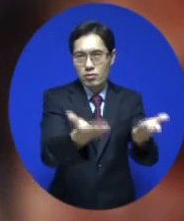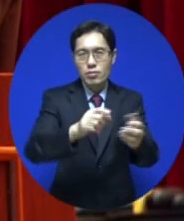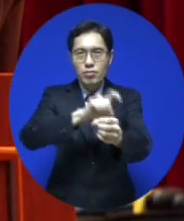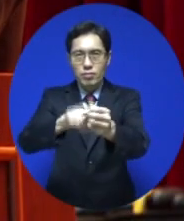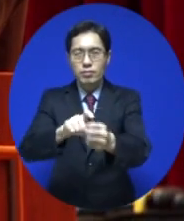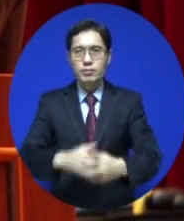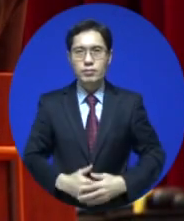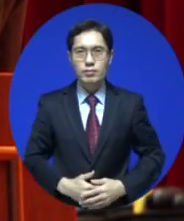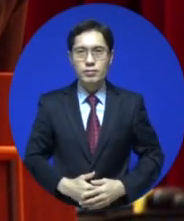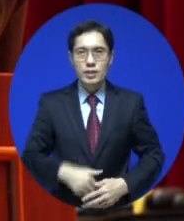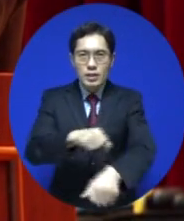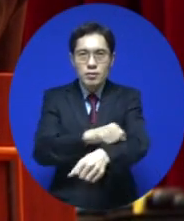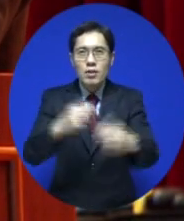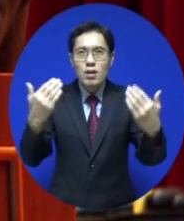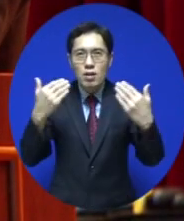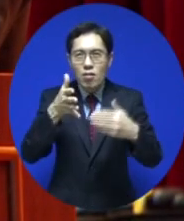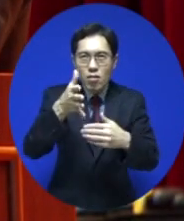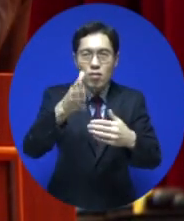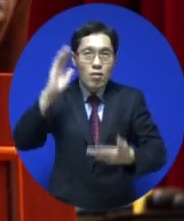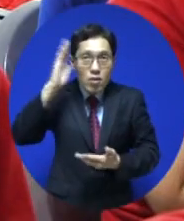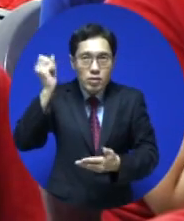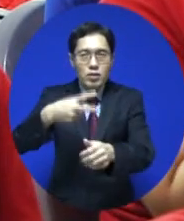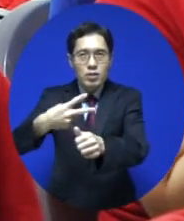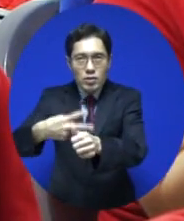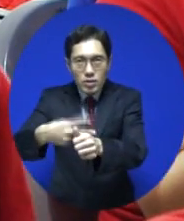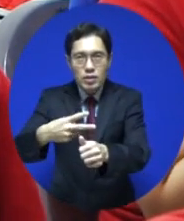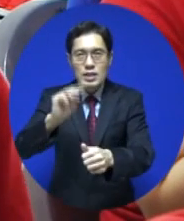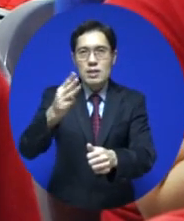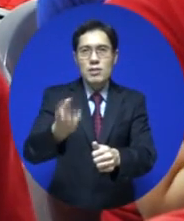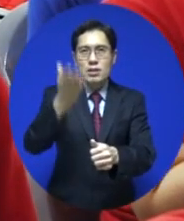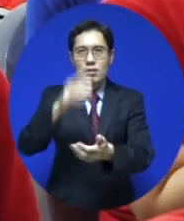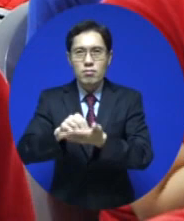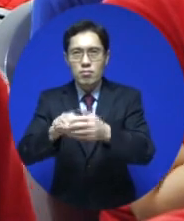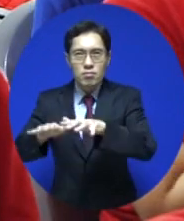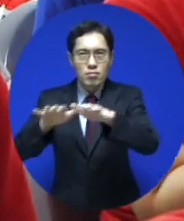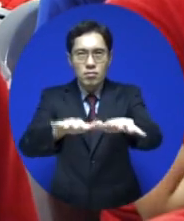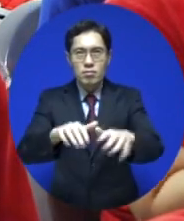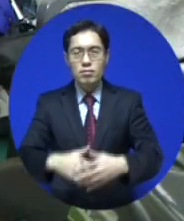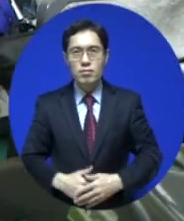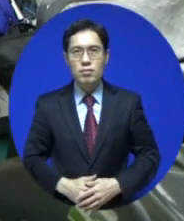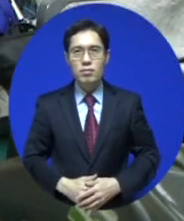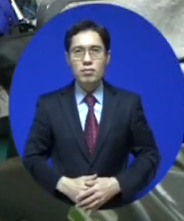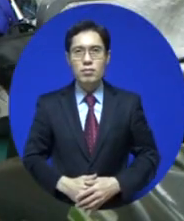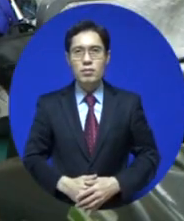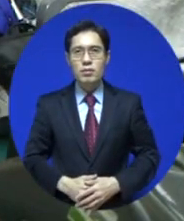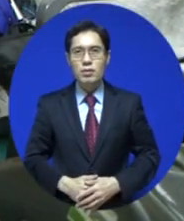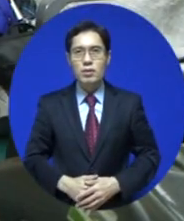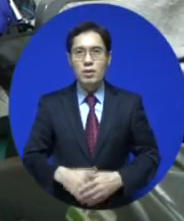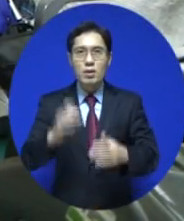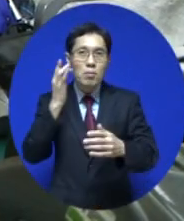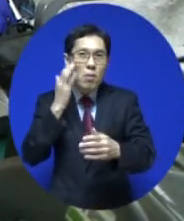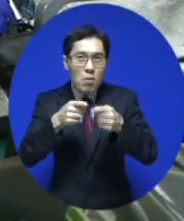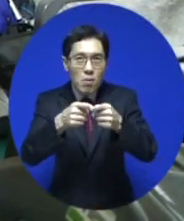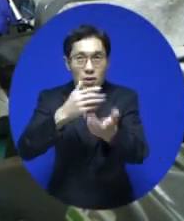제공하기 위해 마련됐으며 특수학교 전공과 학생과 교사 등 300여 명이 참여했습니다. 모기